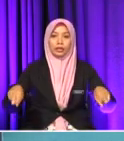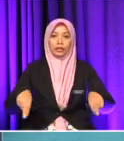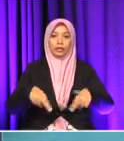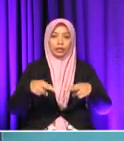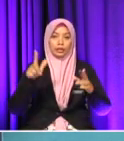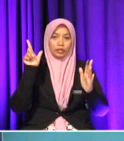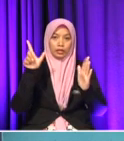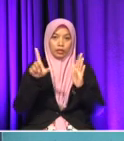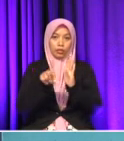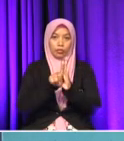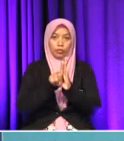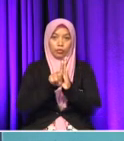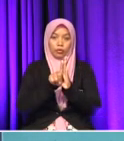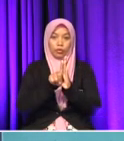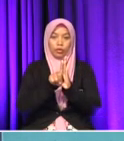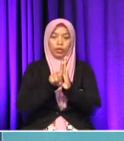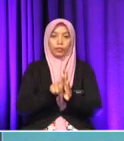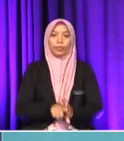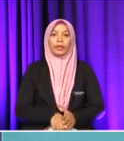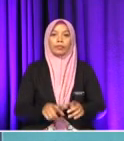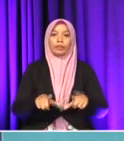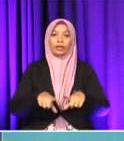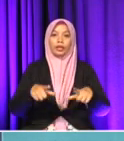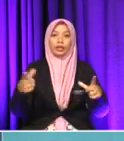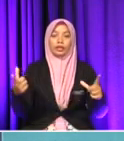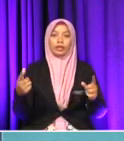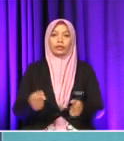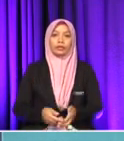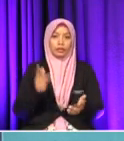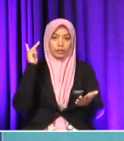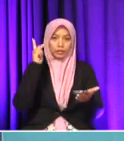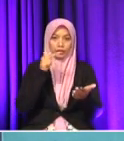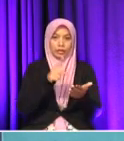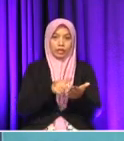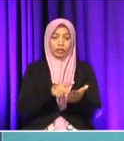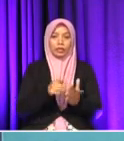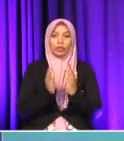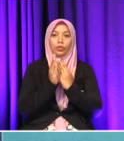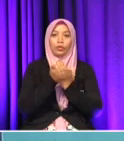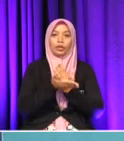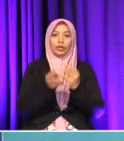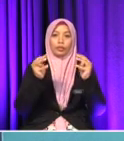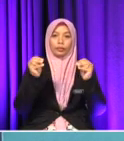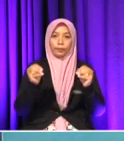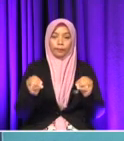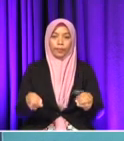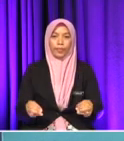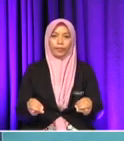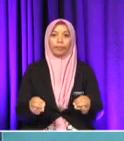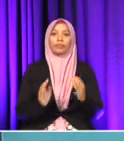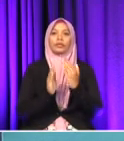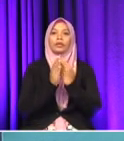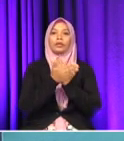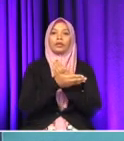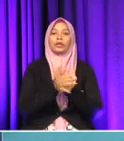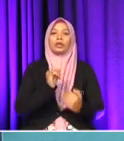membisikan keunikan sebuah Syarikat supaya mudah dikenali oleh audien dan amat penting dalam mengekang